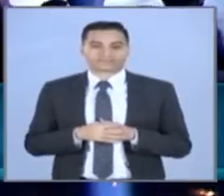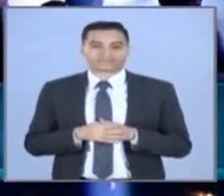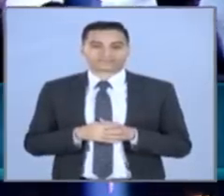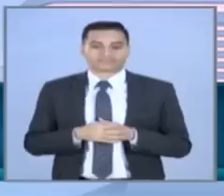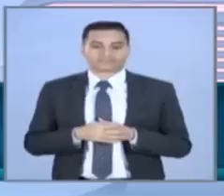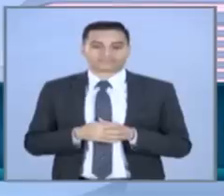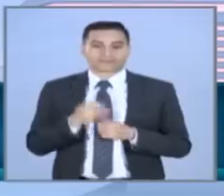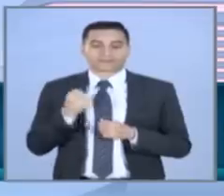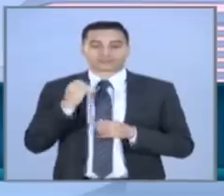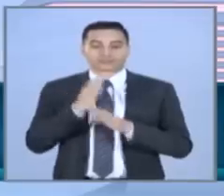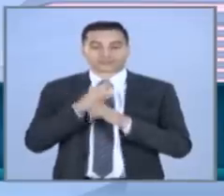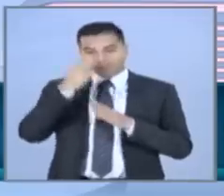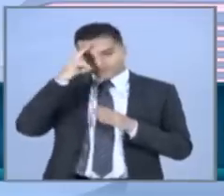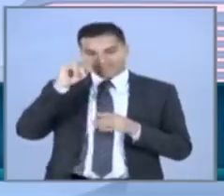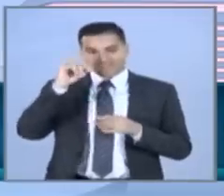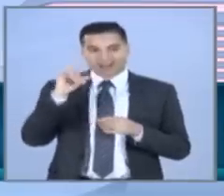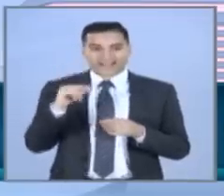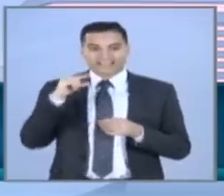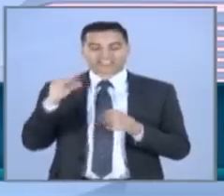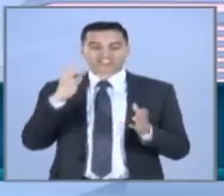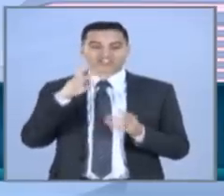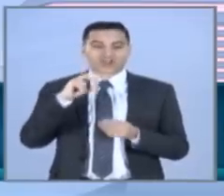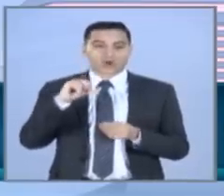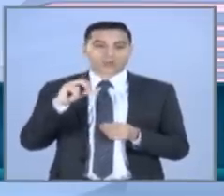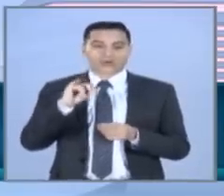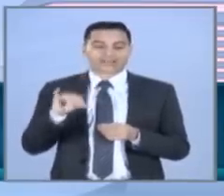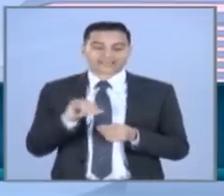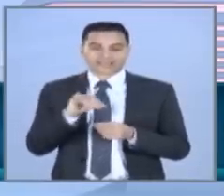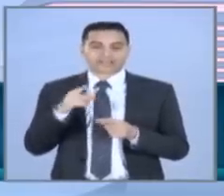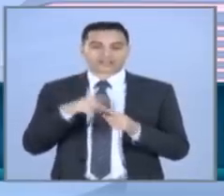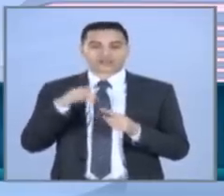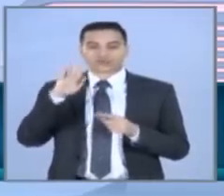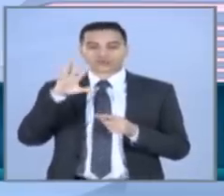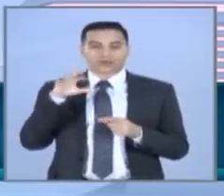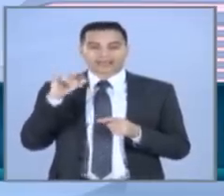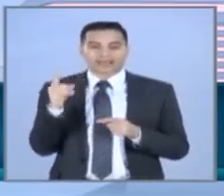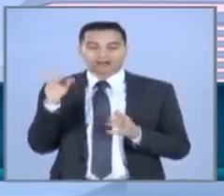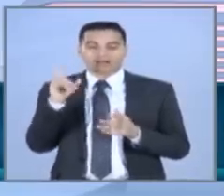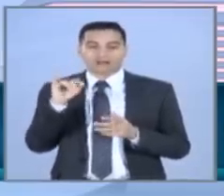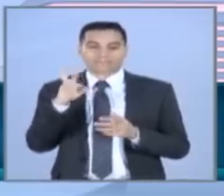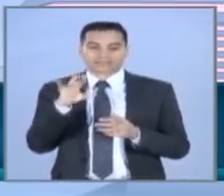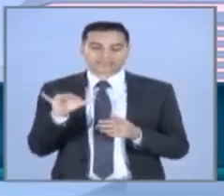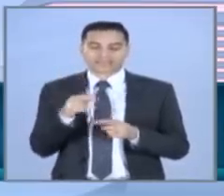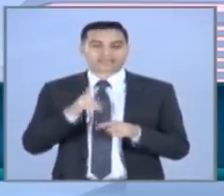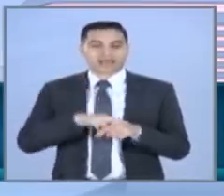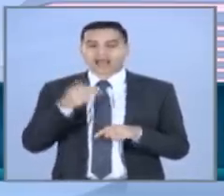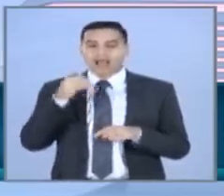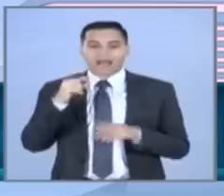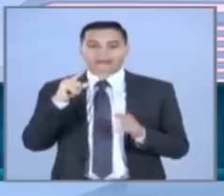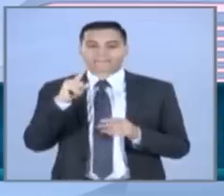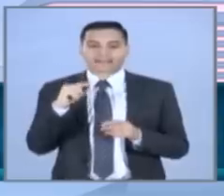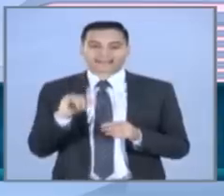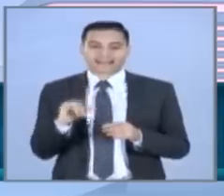كان بطولة فريد شوقي، سهير رمزي، أحمد بدير، ويحيى شاهين، وأحمد